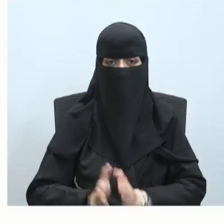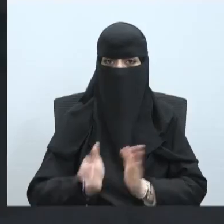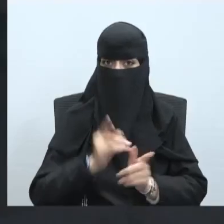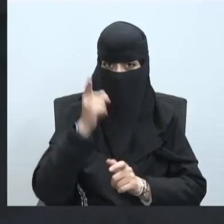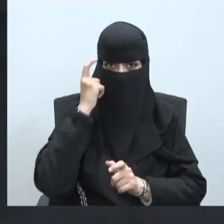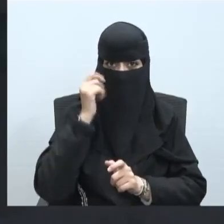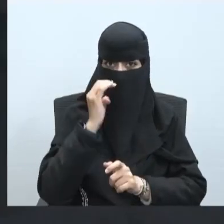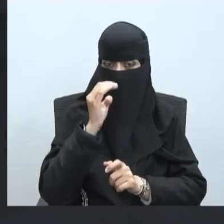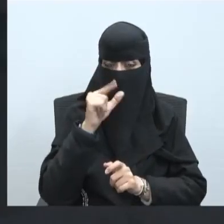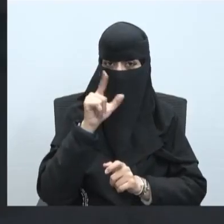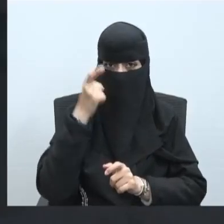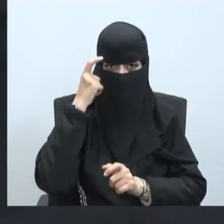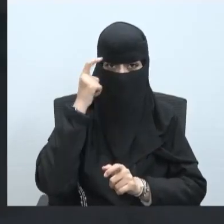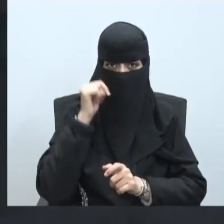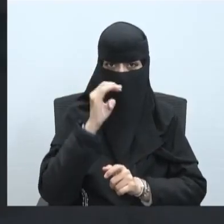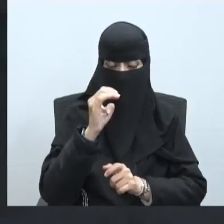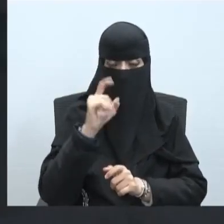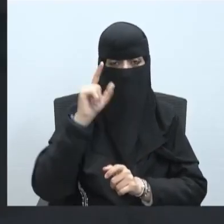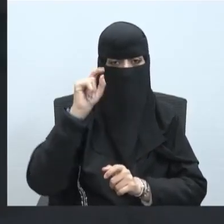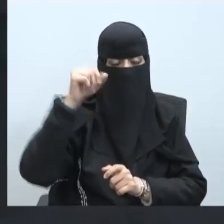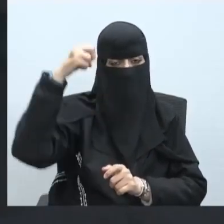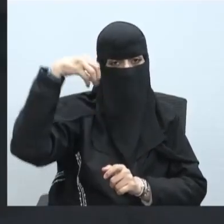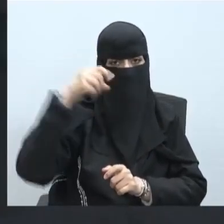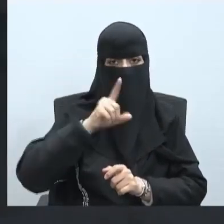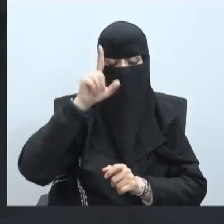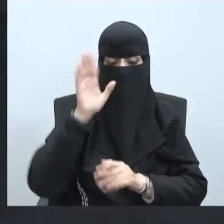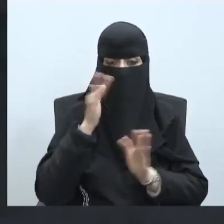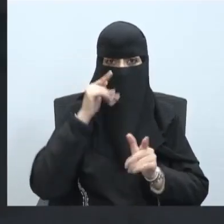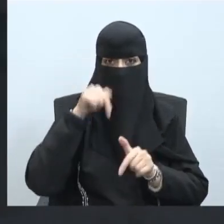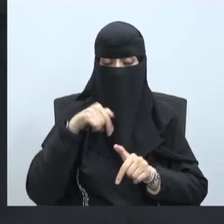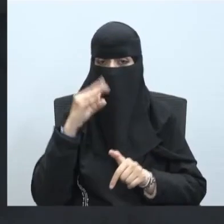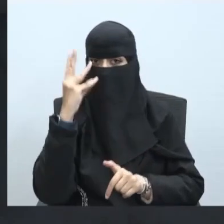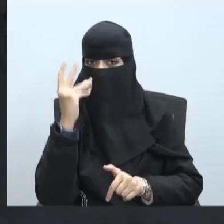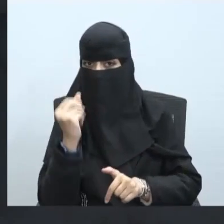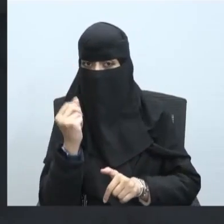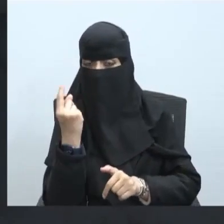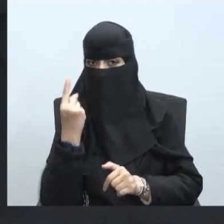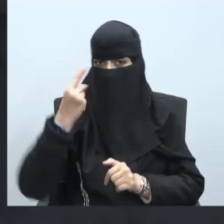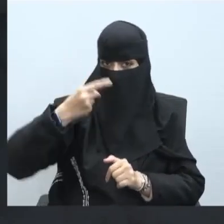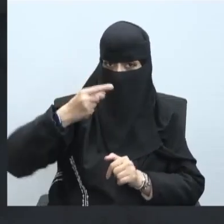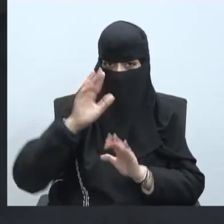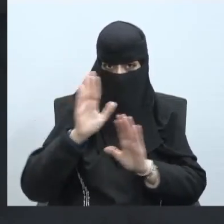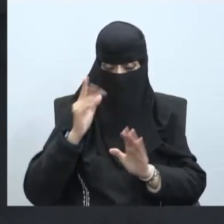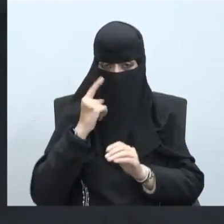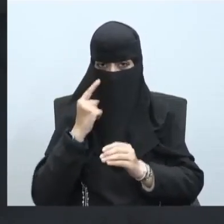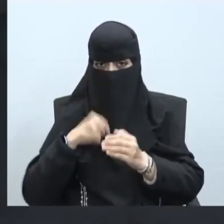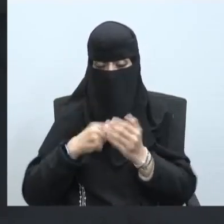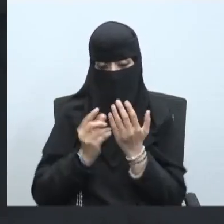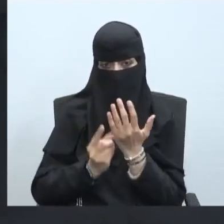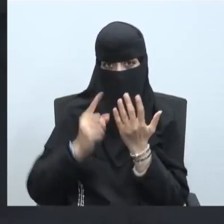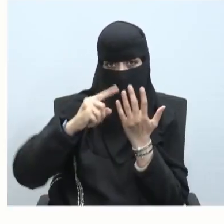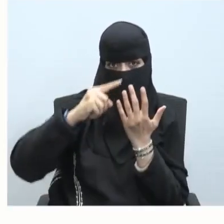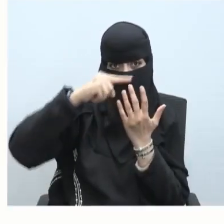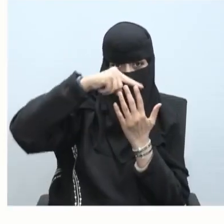هاي مبدعين وصلت الاجابه بارك الله فيكم اذا نعد بالعشرات فنقول عشره ياتي بعدها